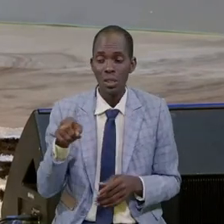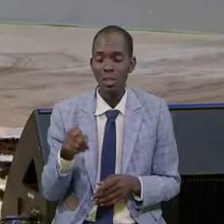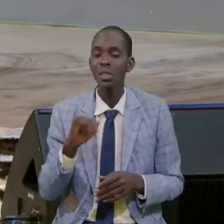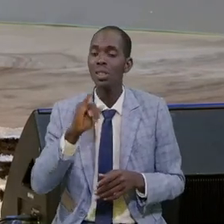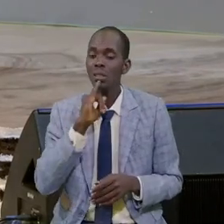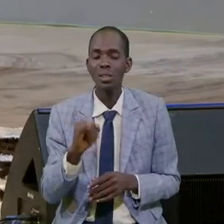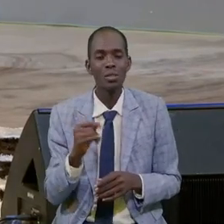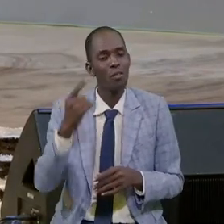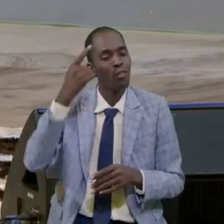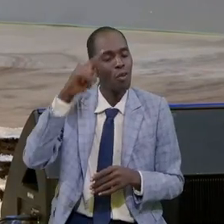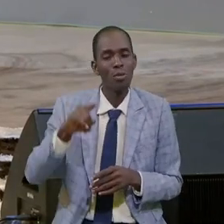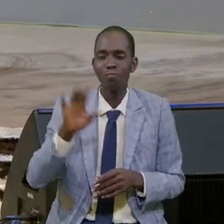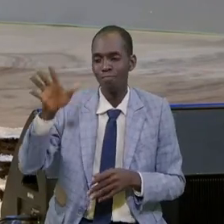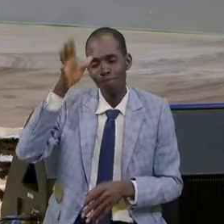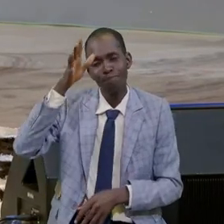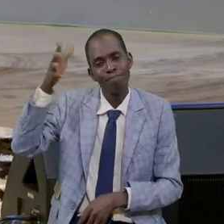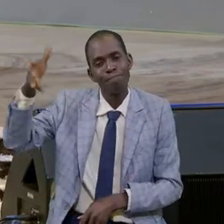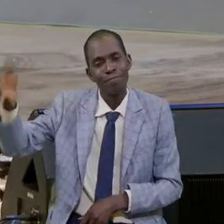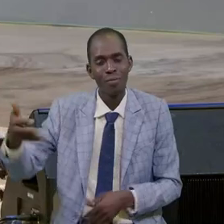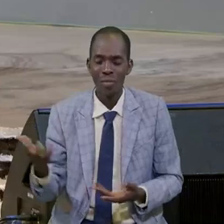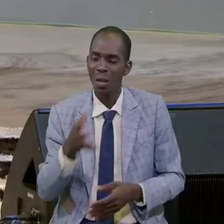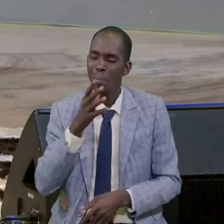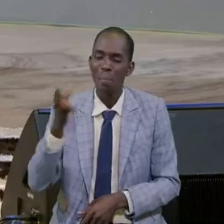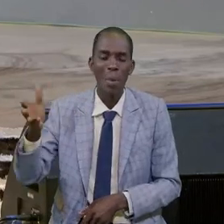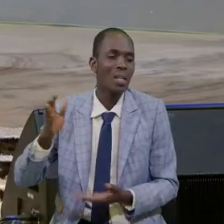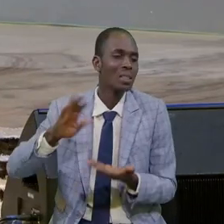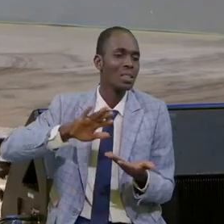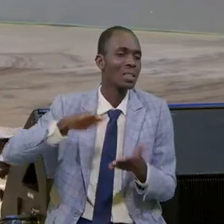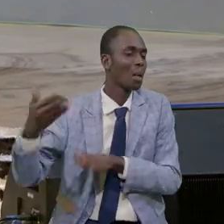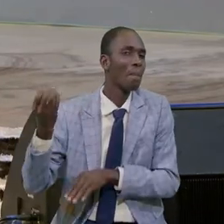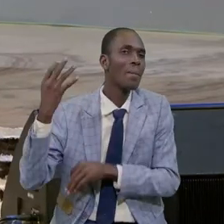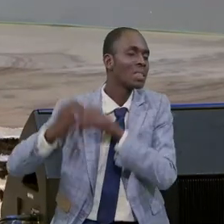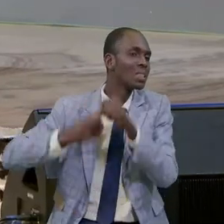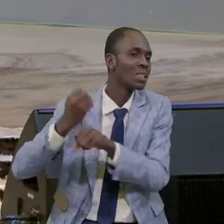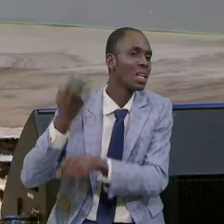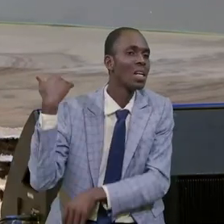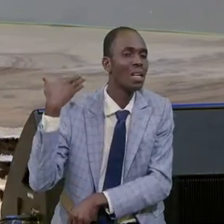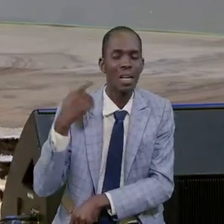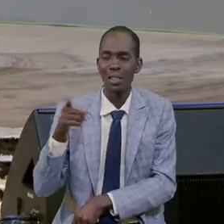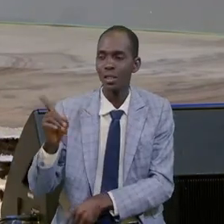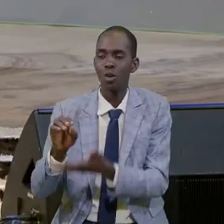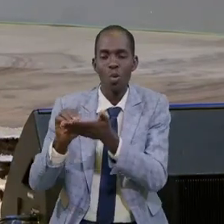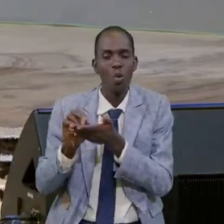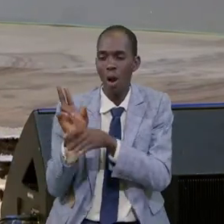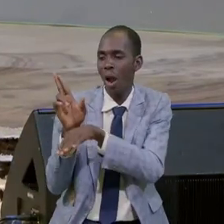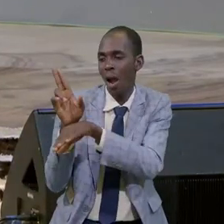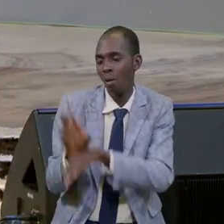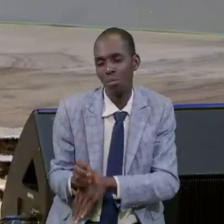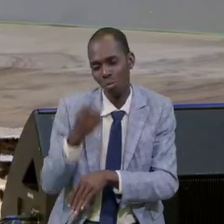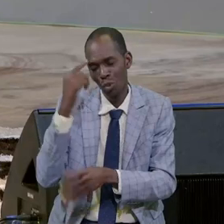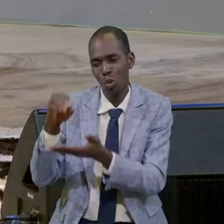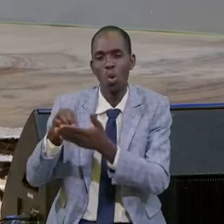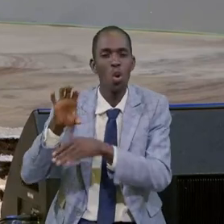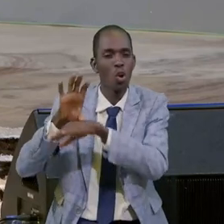qu'ils se rappellent, ils font une cérémonie pour leur père, leurs ancêtres morts. Ils croient qu'en faisant